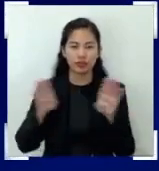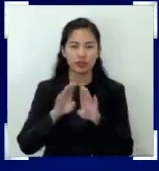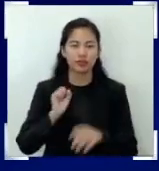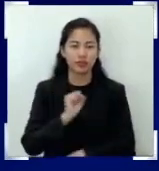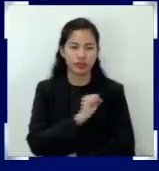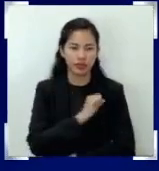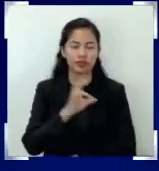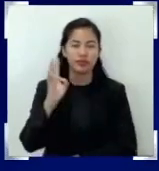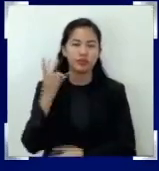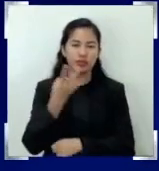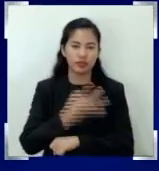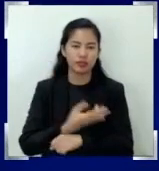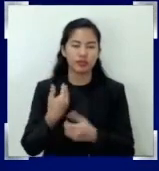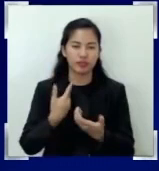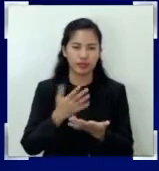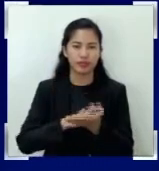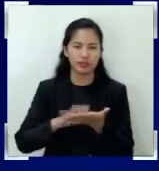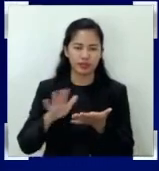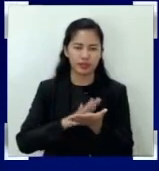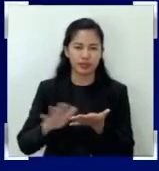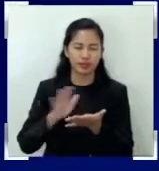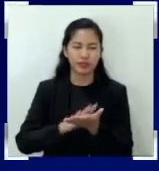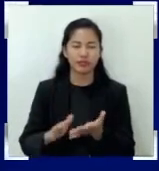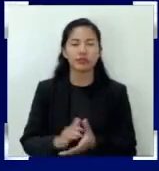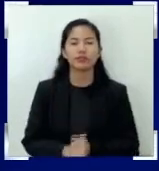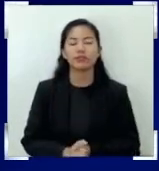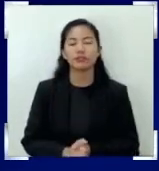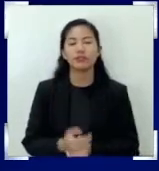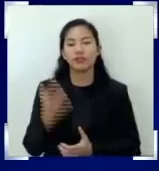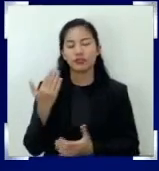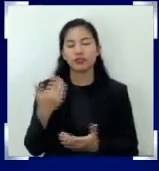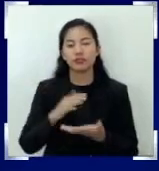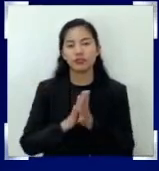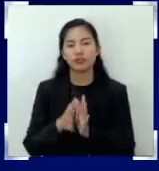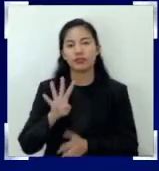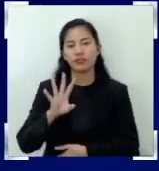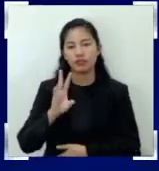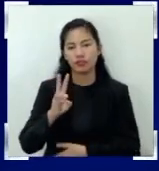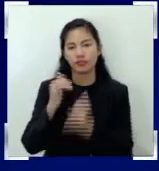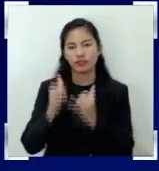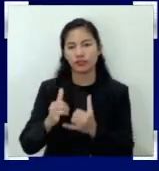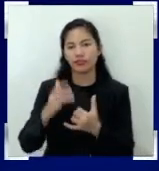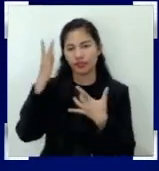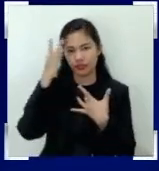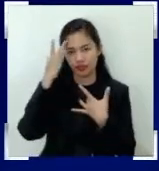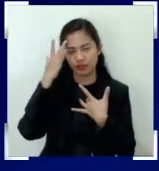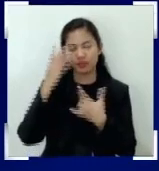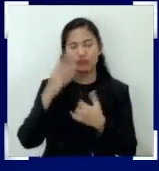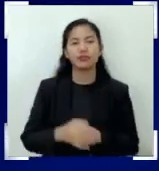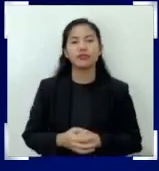magsagawa ng malawakang disinfection. Umakyat kasi sa 46 ang mga active cases sa kanilang hanay habang